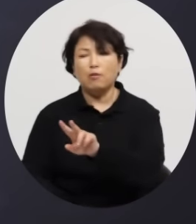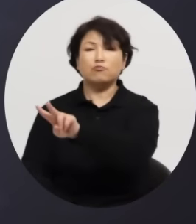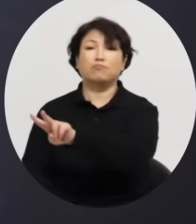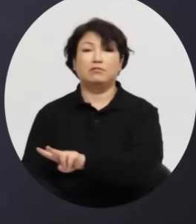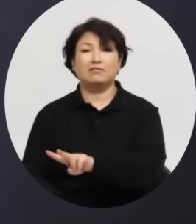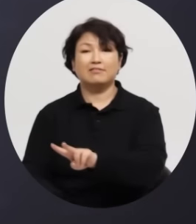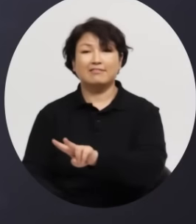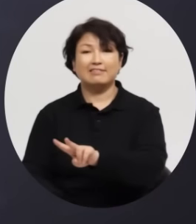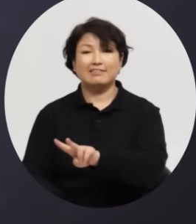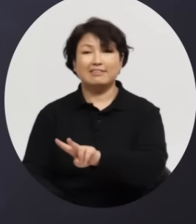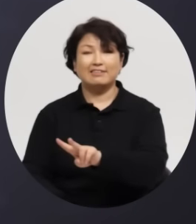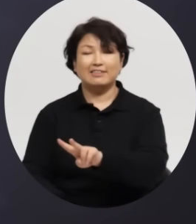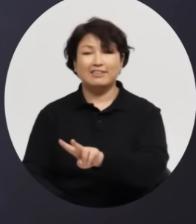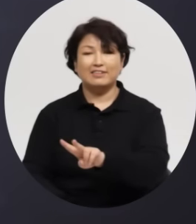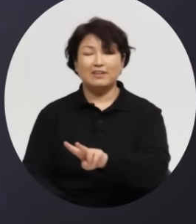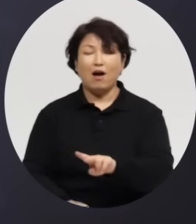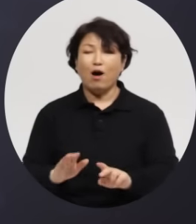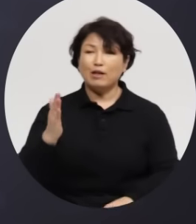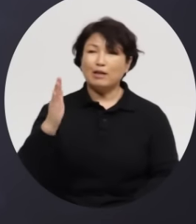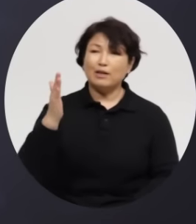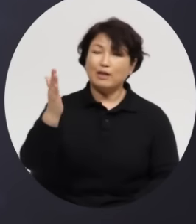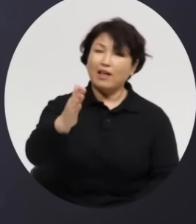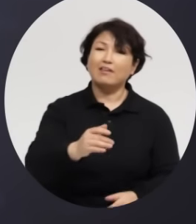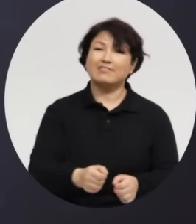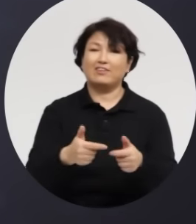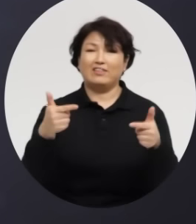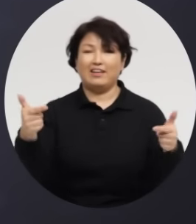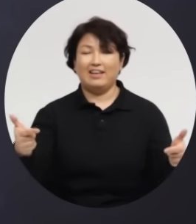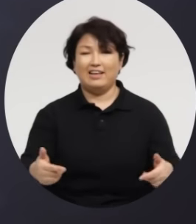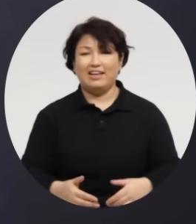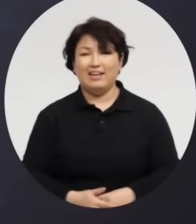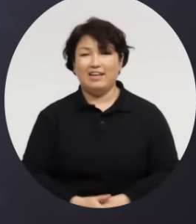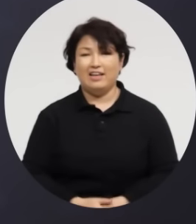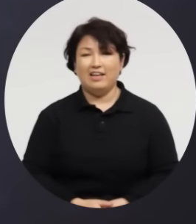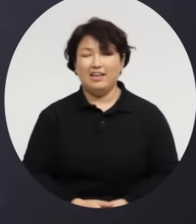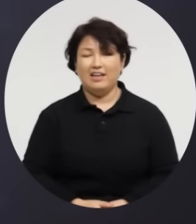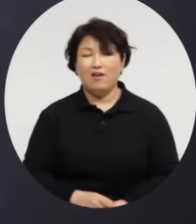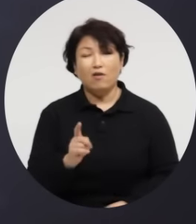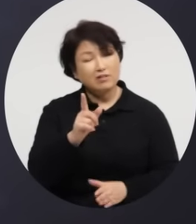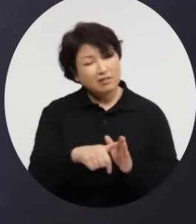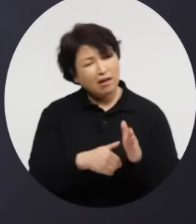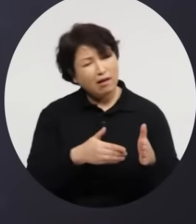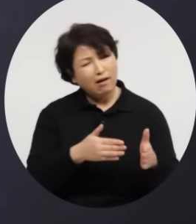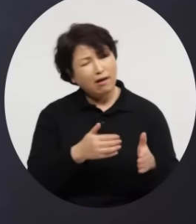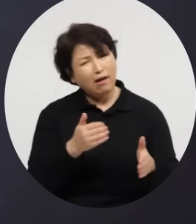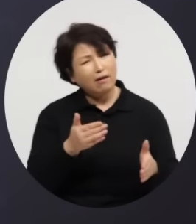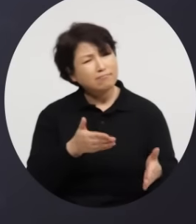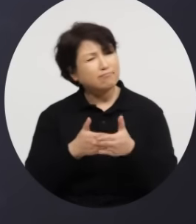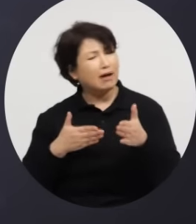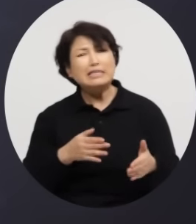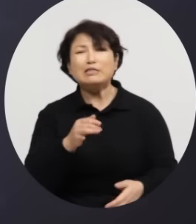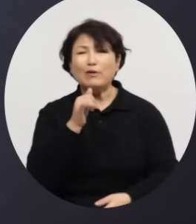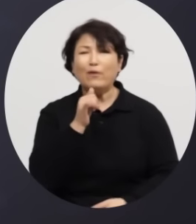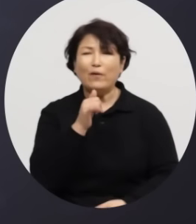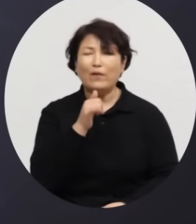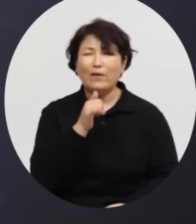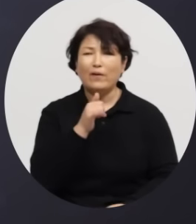다음은 이제 됐다 안 됐다 됐다 안 됐다 그러다가 이제 되는 횟수가 더 많은 거예요. 그래도 안 될 때가 가끔 있는 거예요.